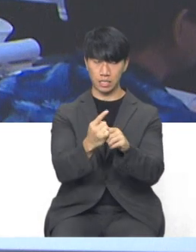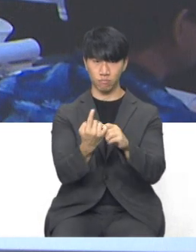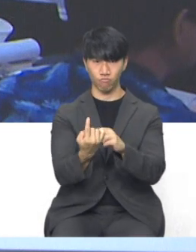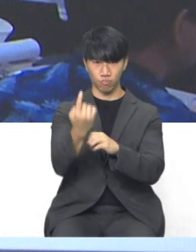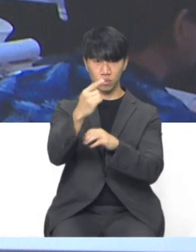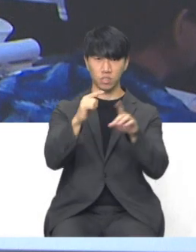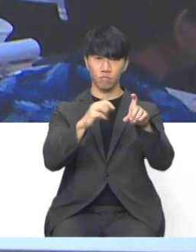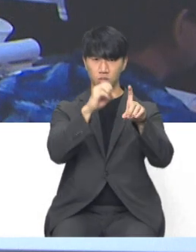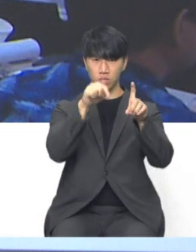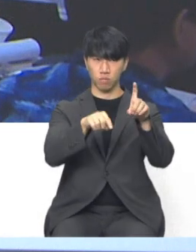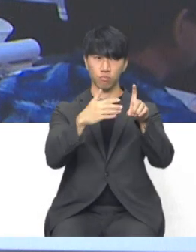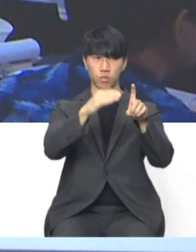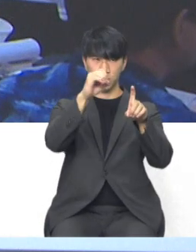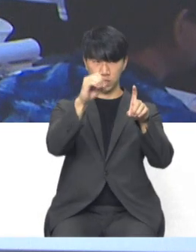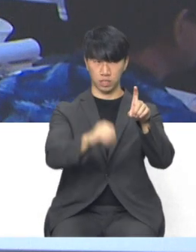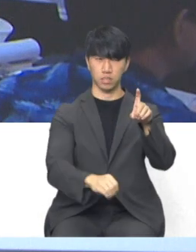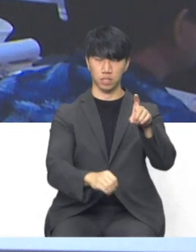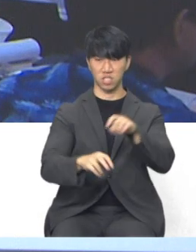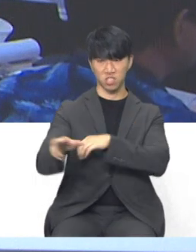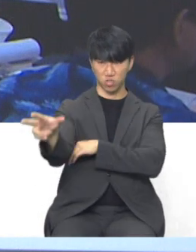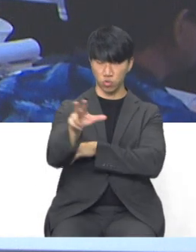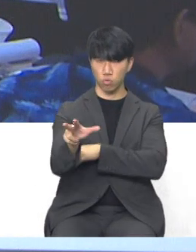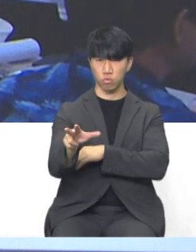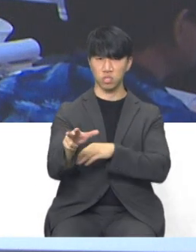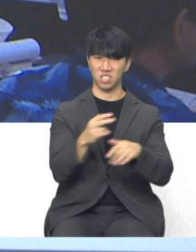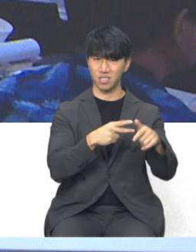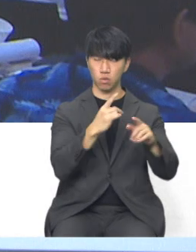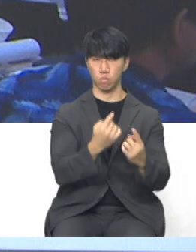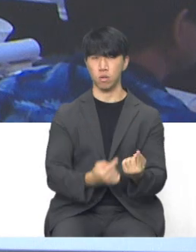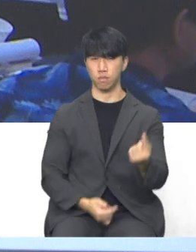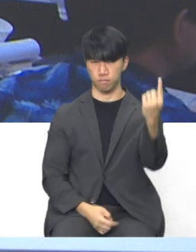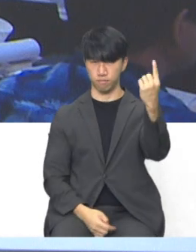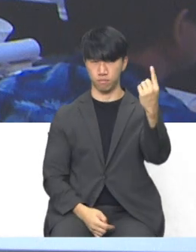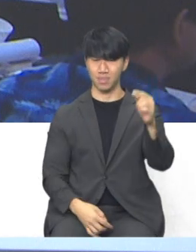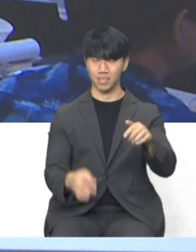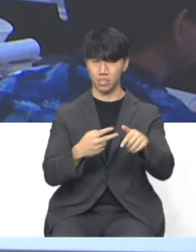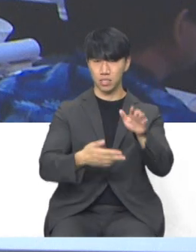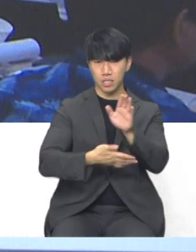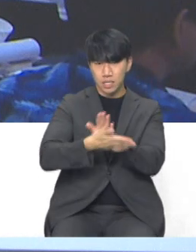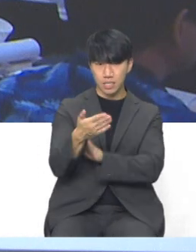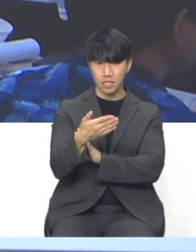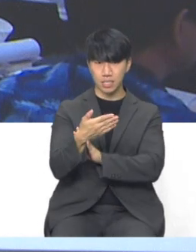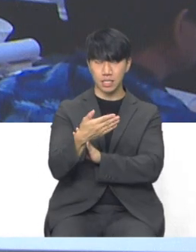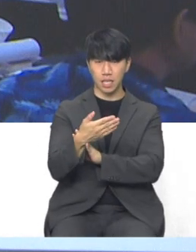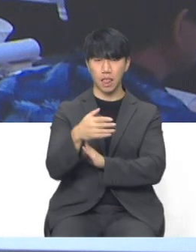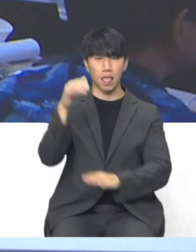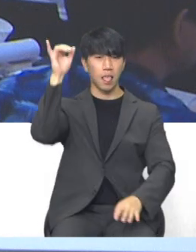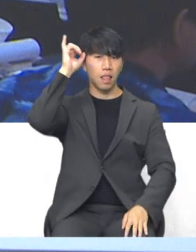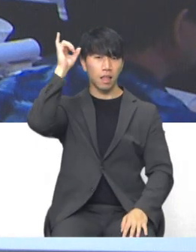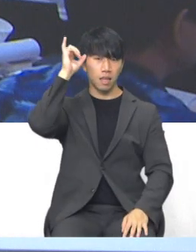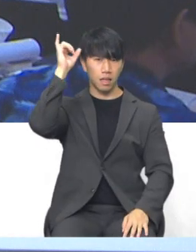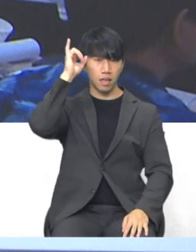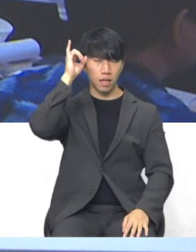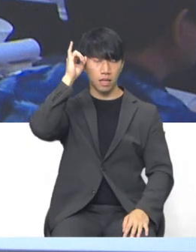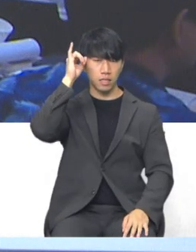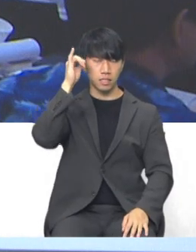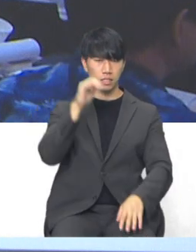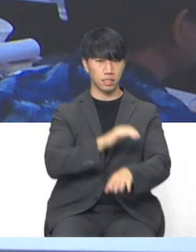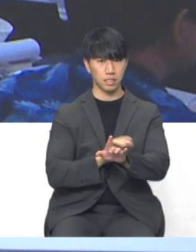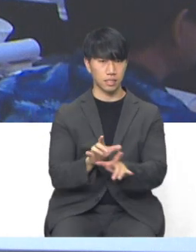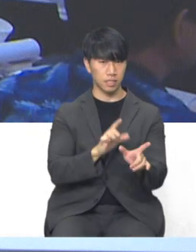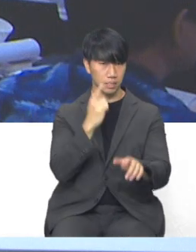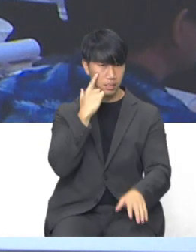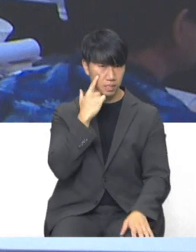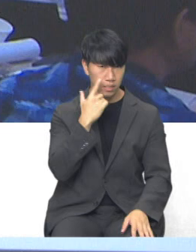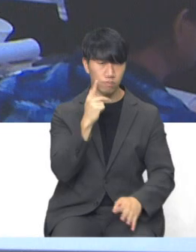11.9%로 전국 평균보다 높은데요. 인천시는 인공지능 안부 확인 서비스를 강화하고 일상 돌봄